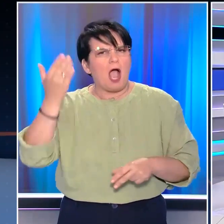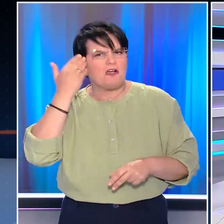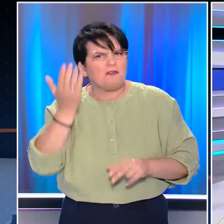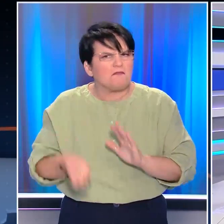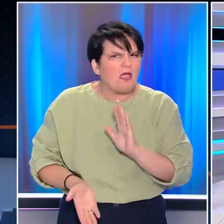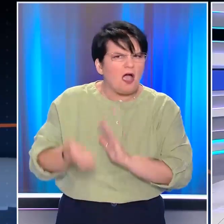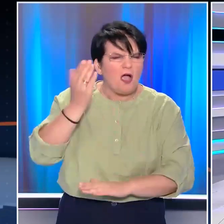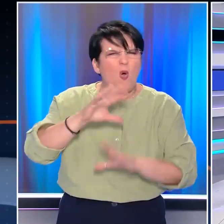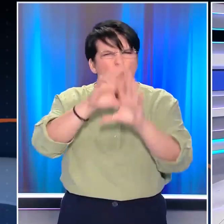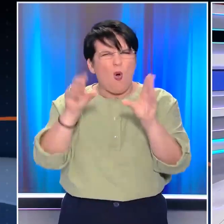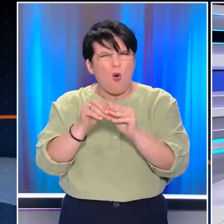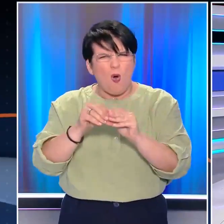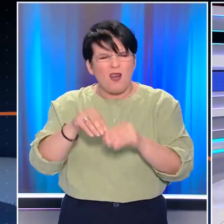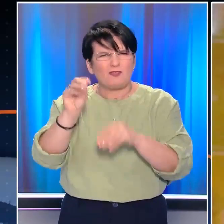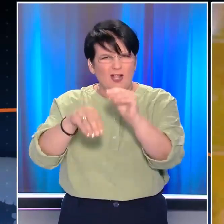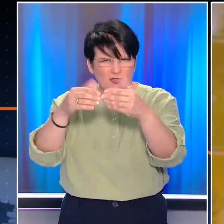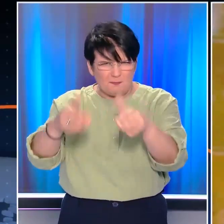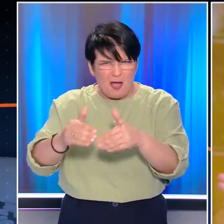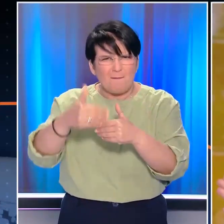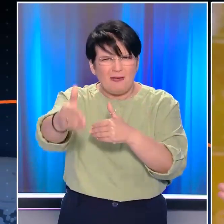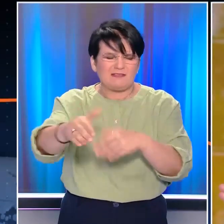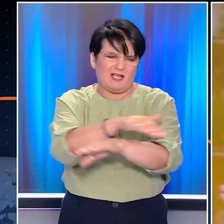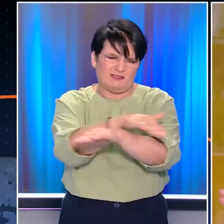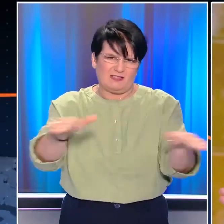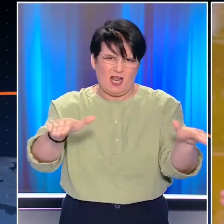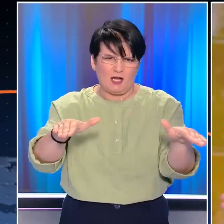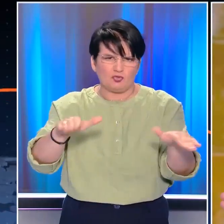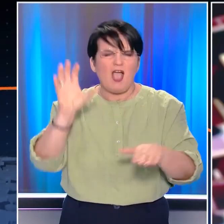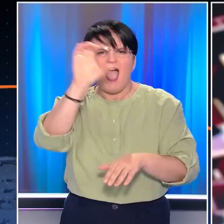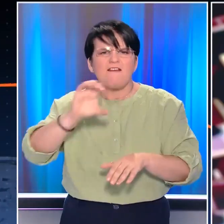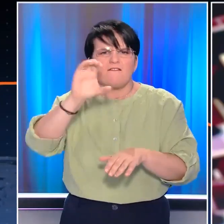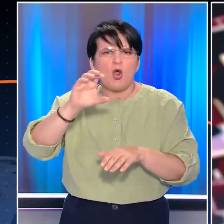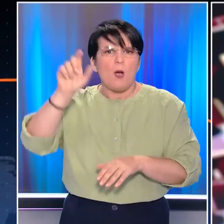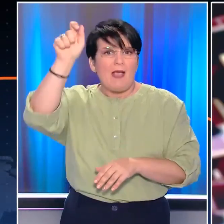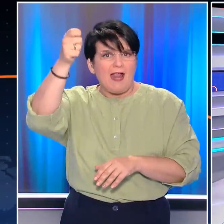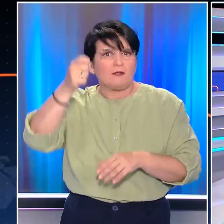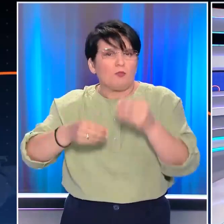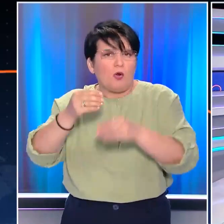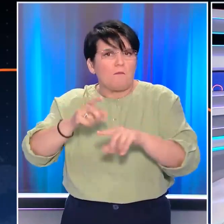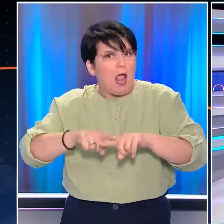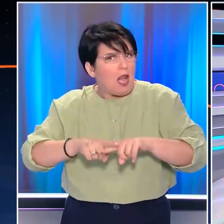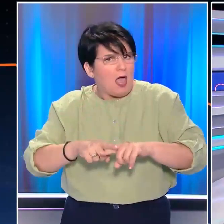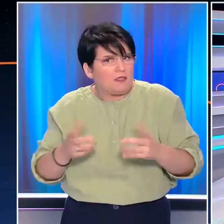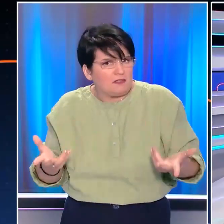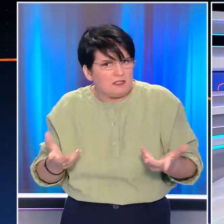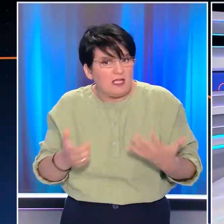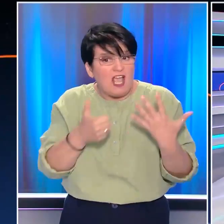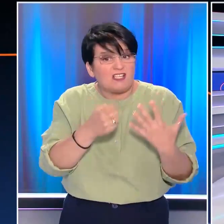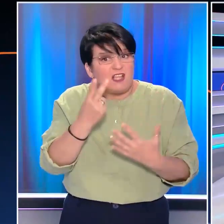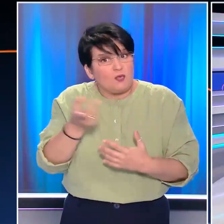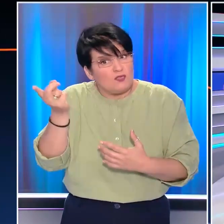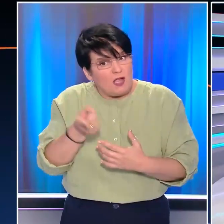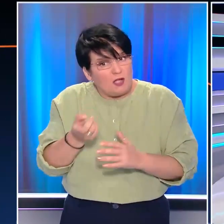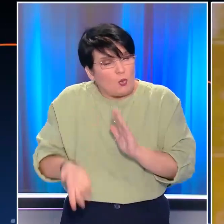λόγο για πάρτι που θα τελειώσει την επομένη των εκλογών. Σε όλη την Ευρώπη να έχουμε πληθωρισμό ενεργειακό, έτσι δεν είναι. Στην Ελλάδα πόσο καταγράφηκε?